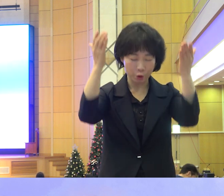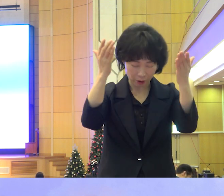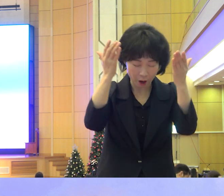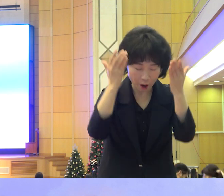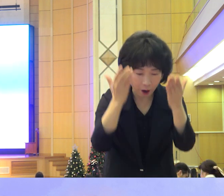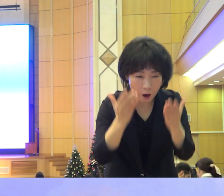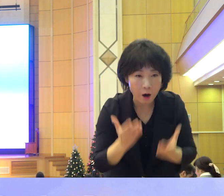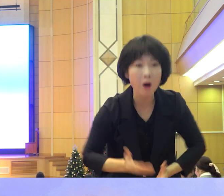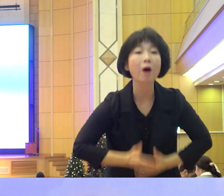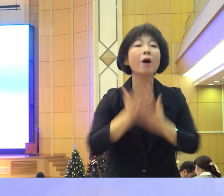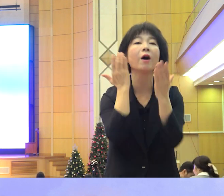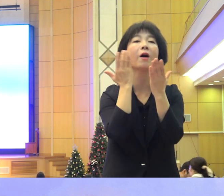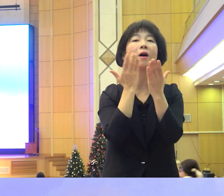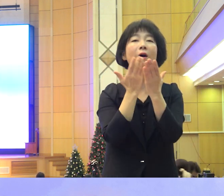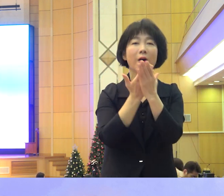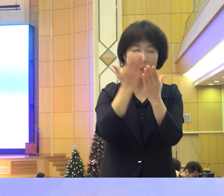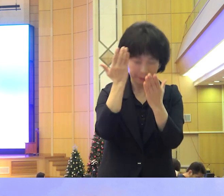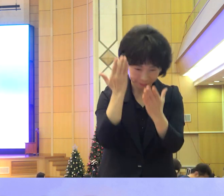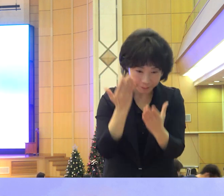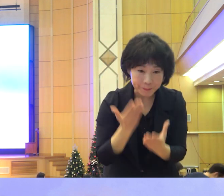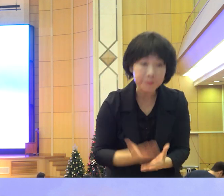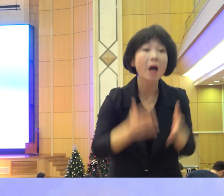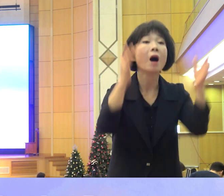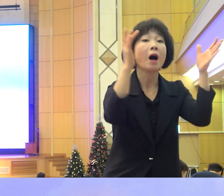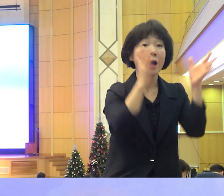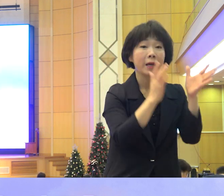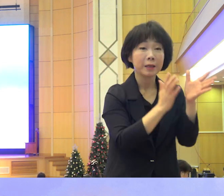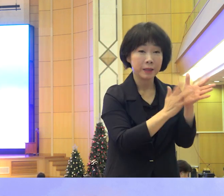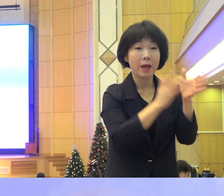다스리. 예수 우리 왕이여,